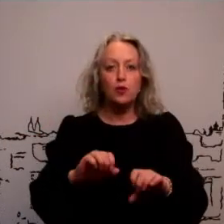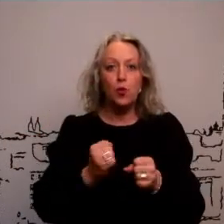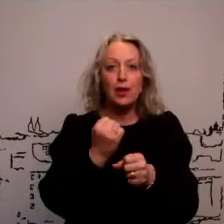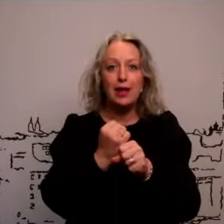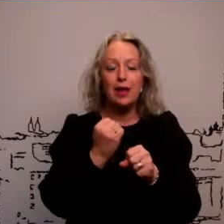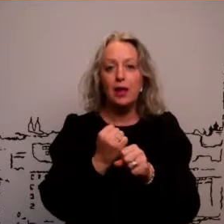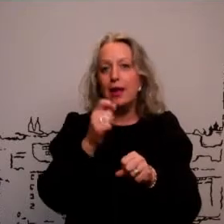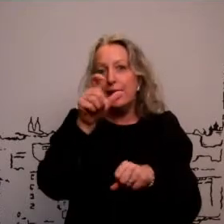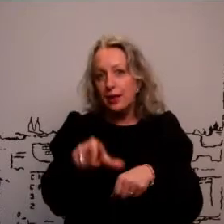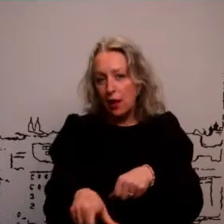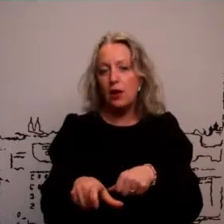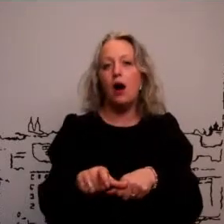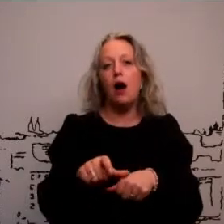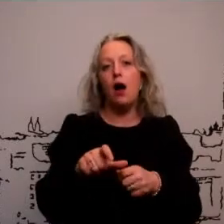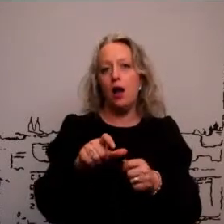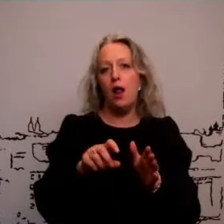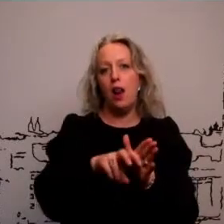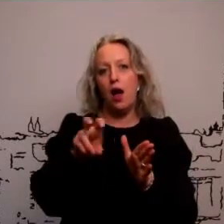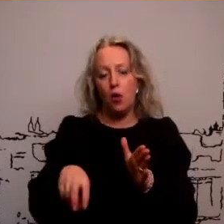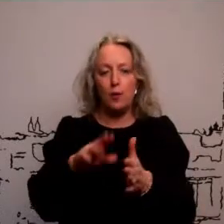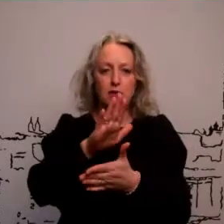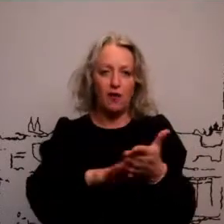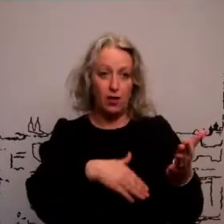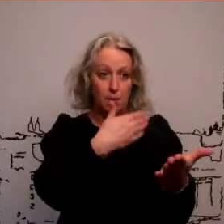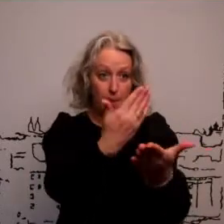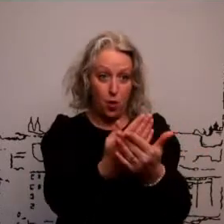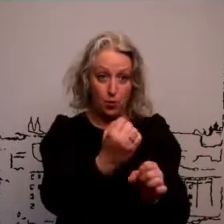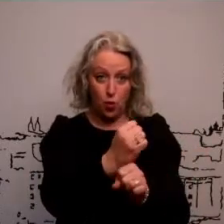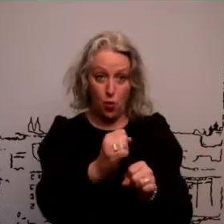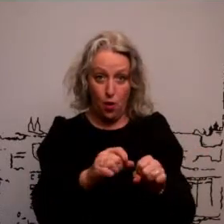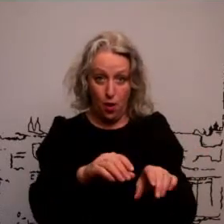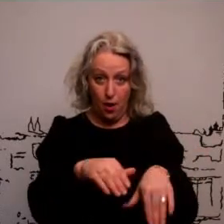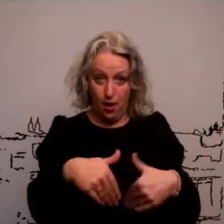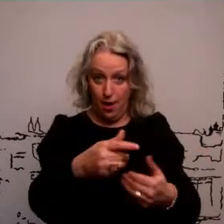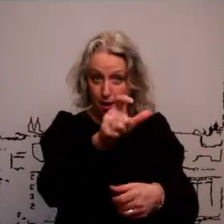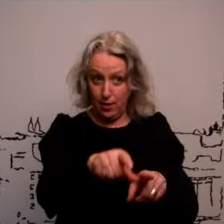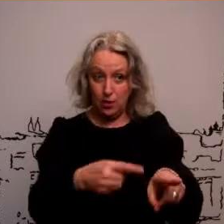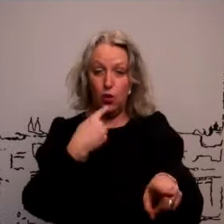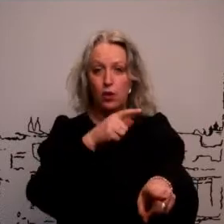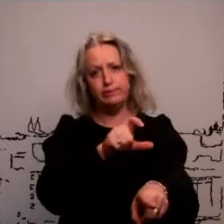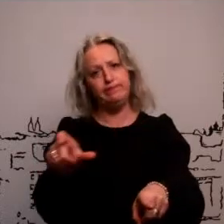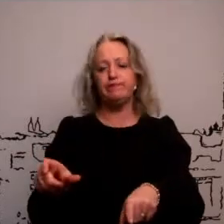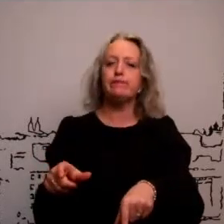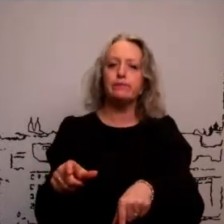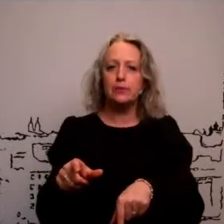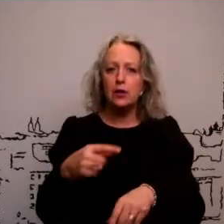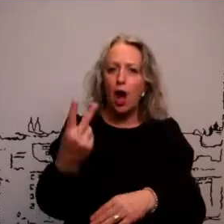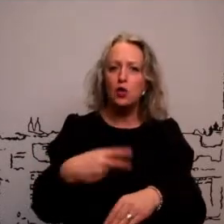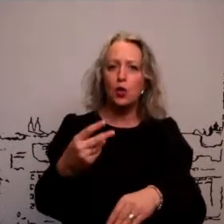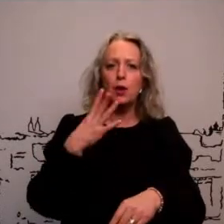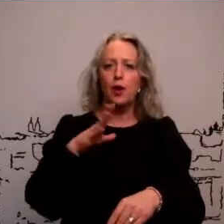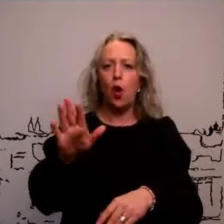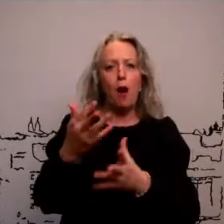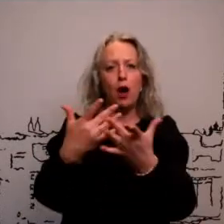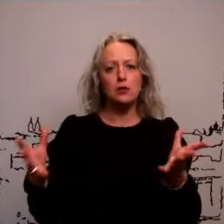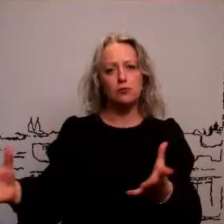läheb kas või selle lahkumisavaldusega oma tööandja juurde, öeldakse talle, et aga 2 tunni pärast korja oma asjad kokku, sest tegelikult sa ei